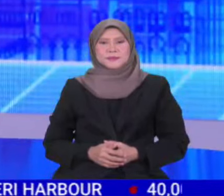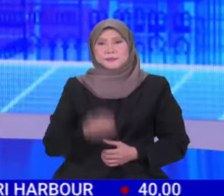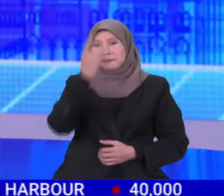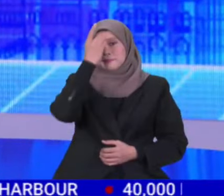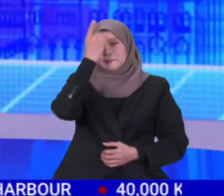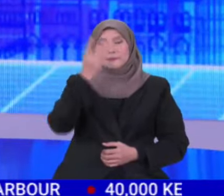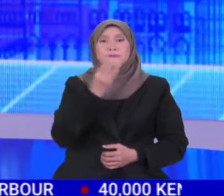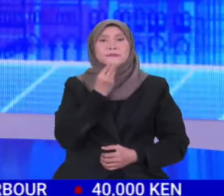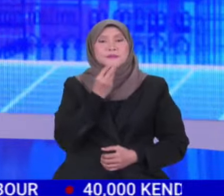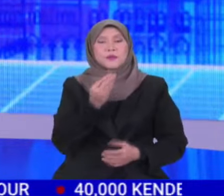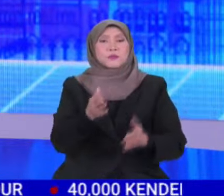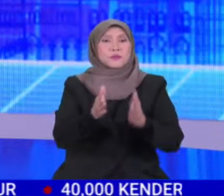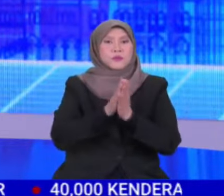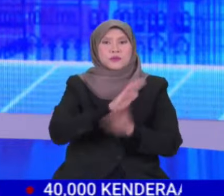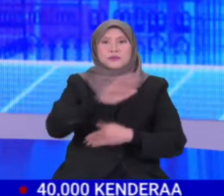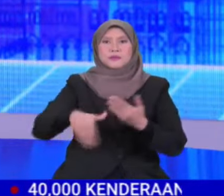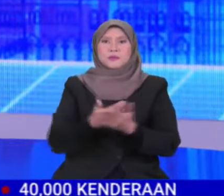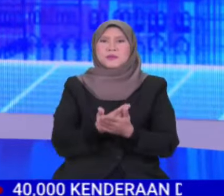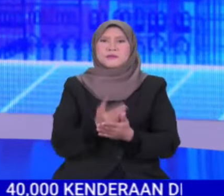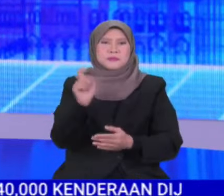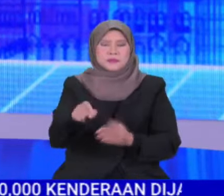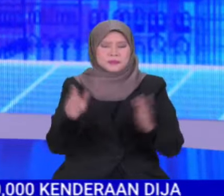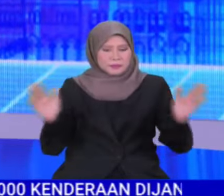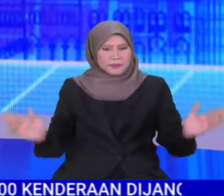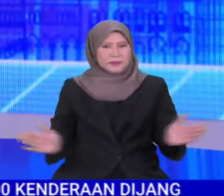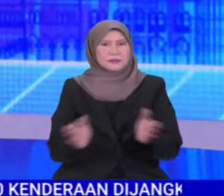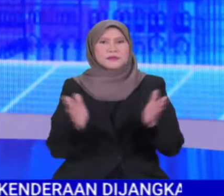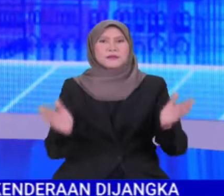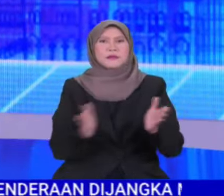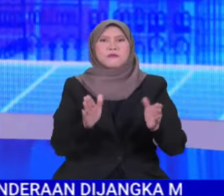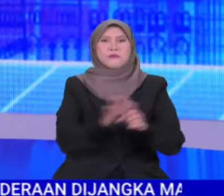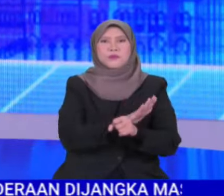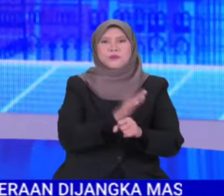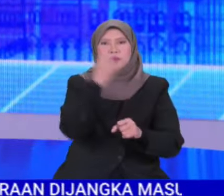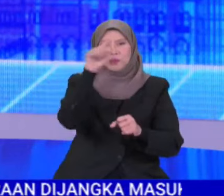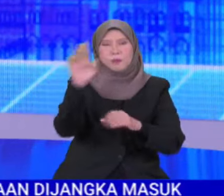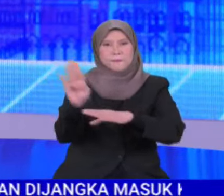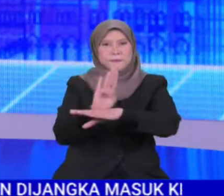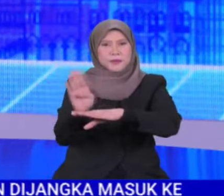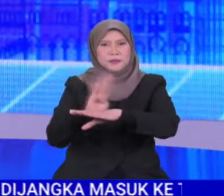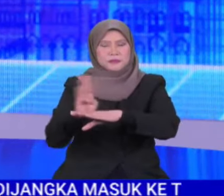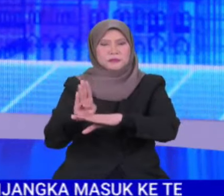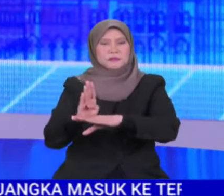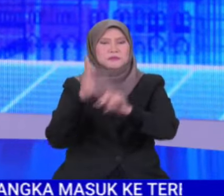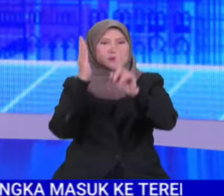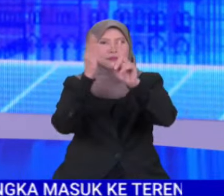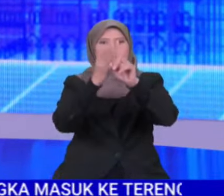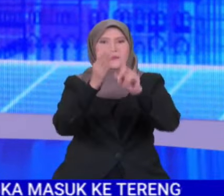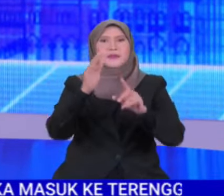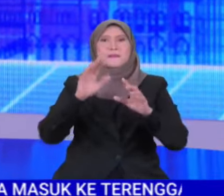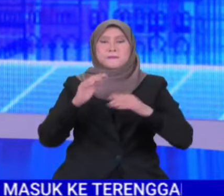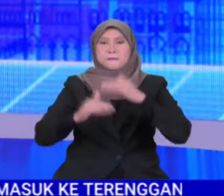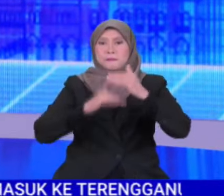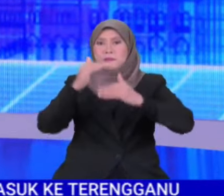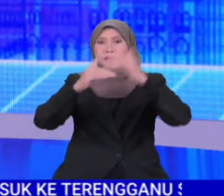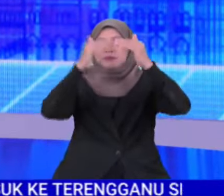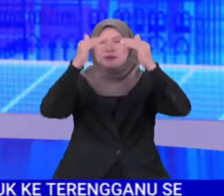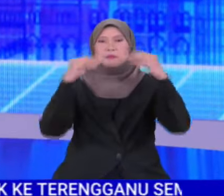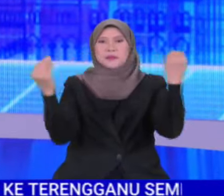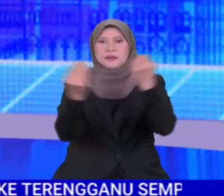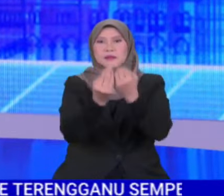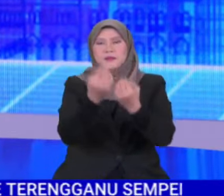Datuk Seri Anwar turut meminta semua pihak memberikan galakan dan dorongan penuh kepada perusahaan tempatan yang berteraskan madani bagi menyumbang